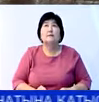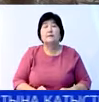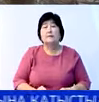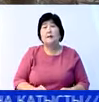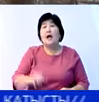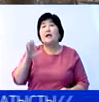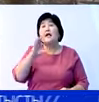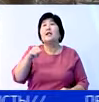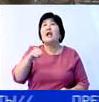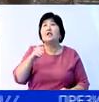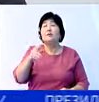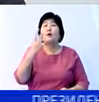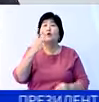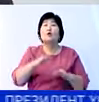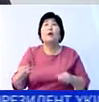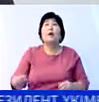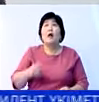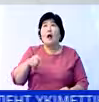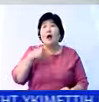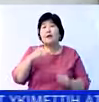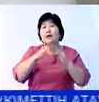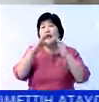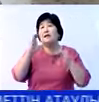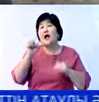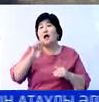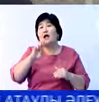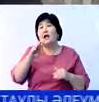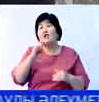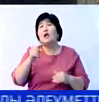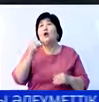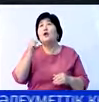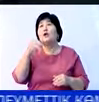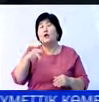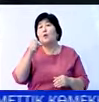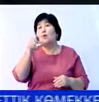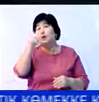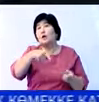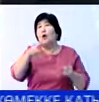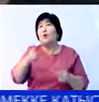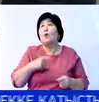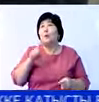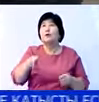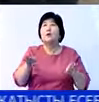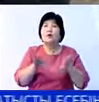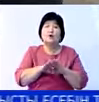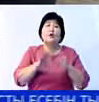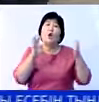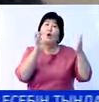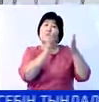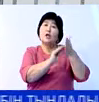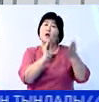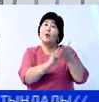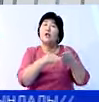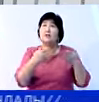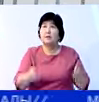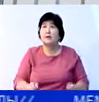Салтанат Тәжібаева 4 баласымен тұрады. Айтуынша саяжайға 2011 жылы көшіп келген. Мамандар оның үйіне де осындай құрылғыны орнатып